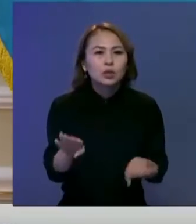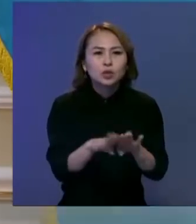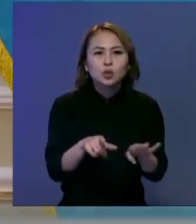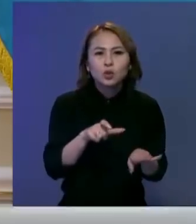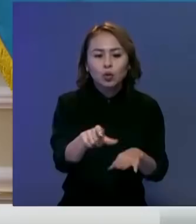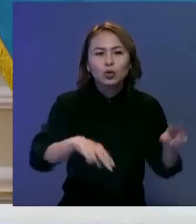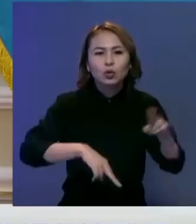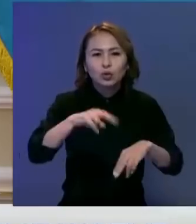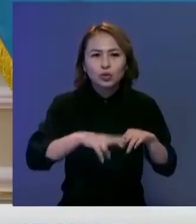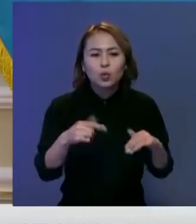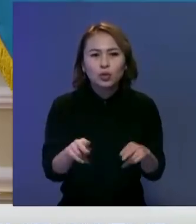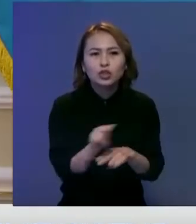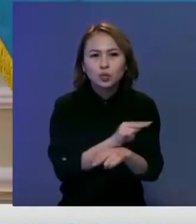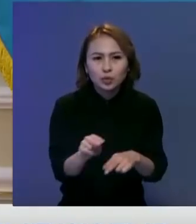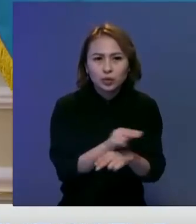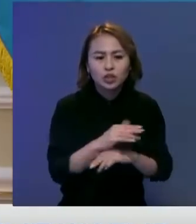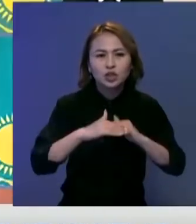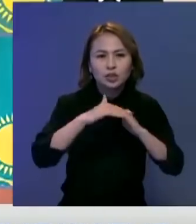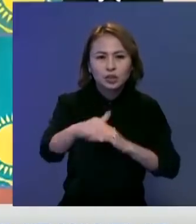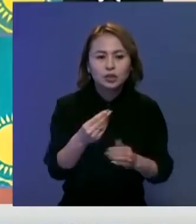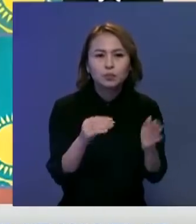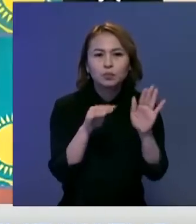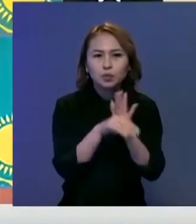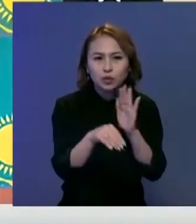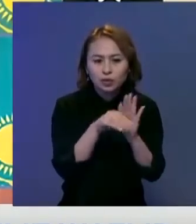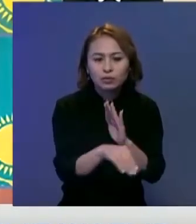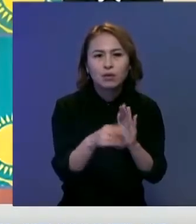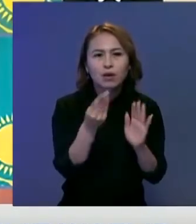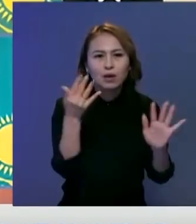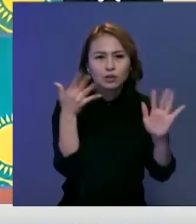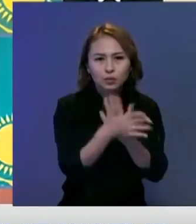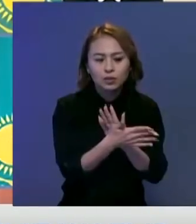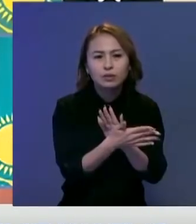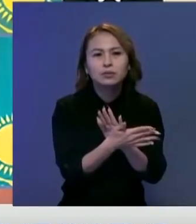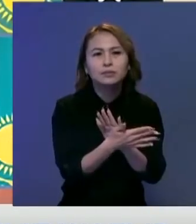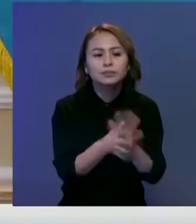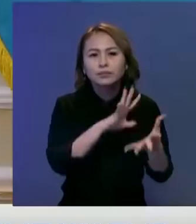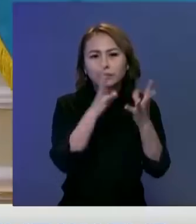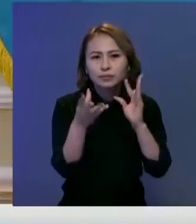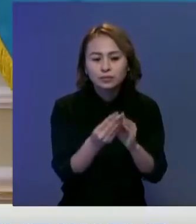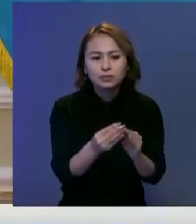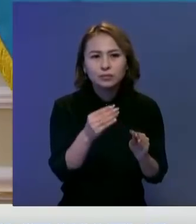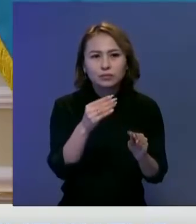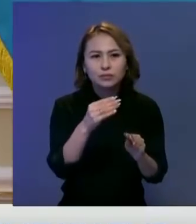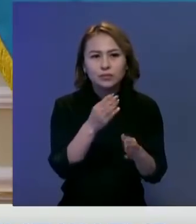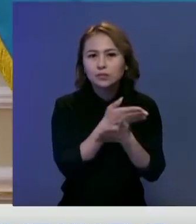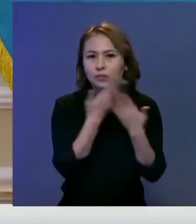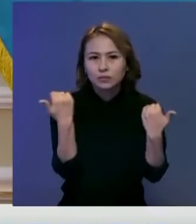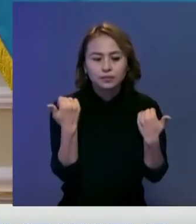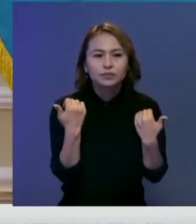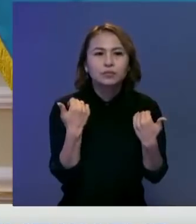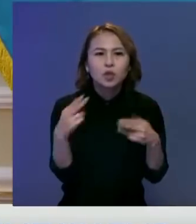құрылысына және оны жөндеуге жергілікті бюджеттен қаржы жұмсалады. Нәтиже жоқ деп айтуға болады.